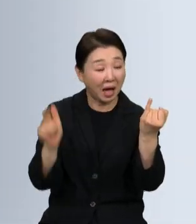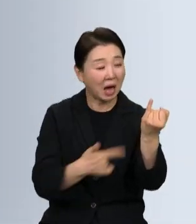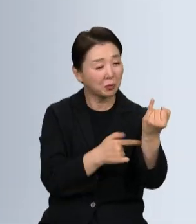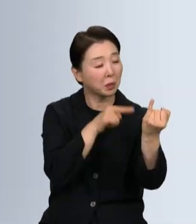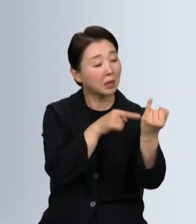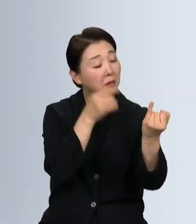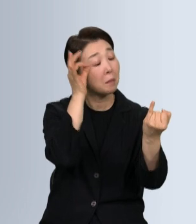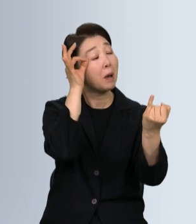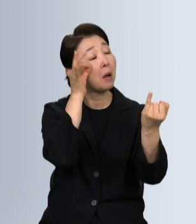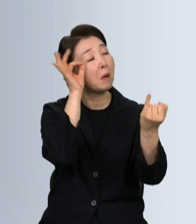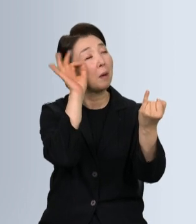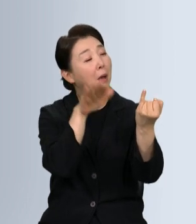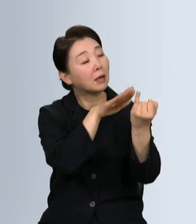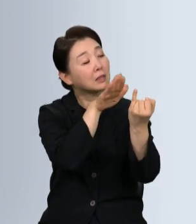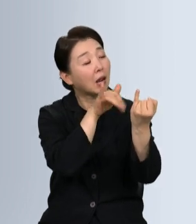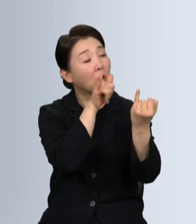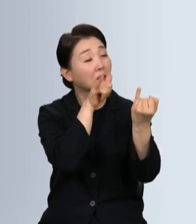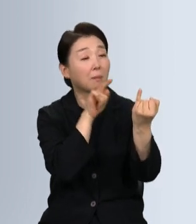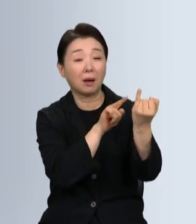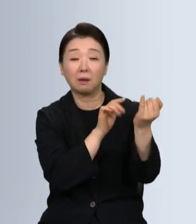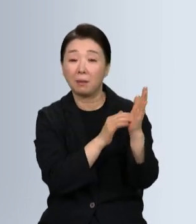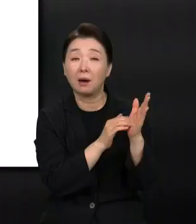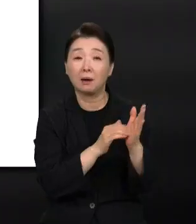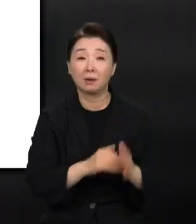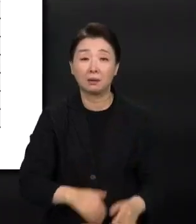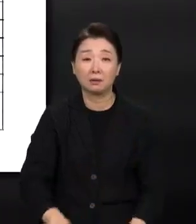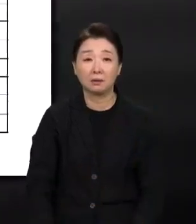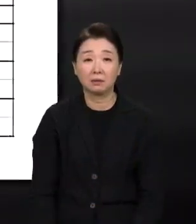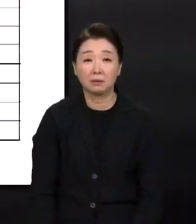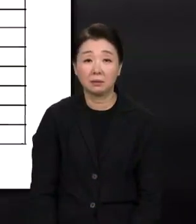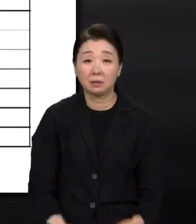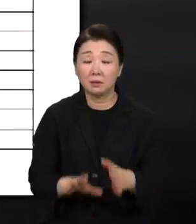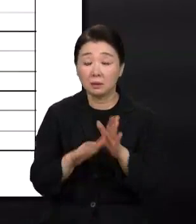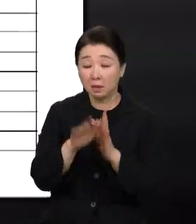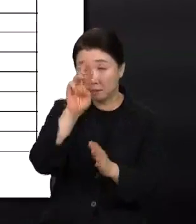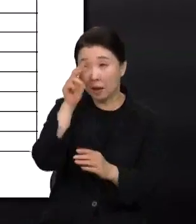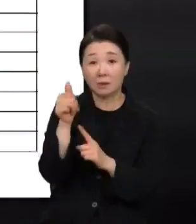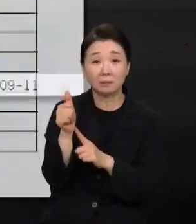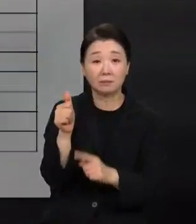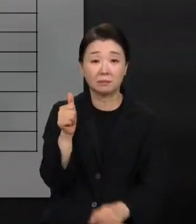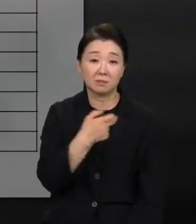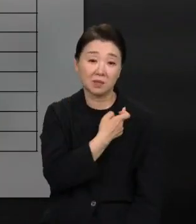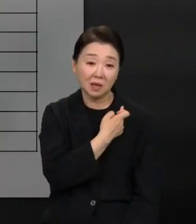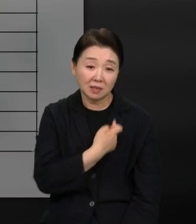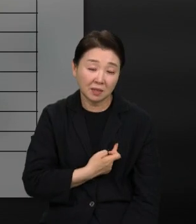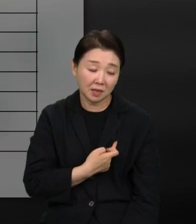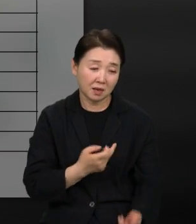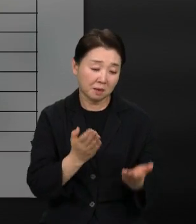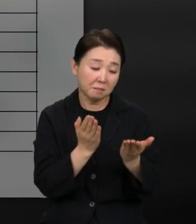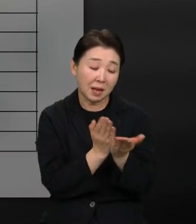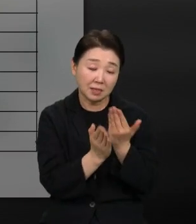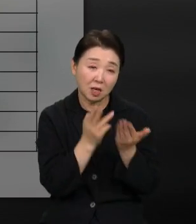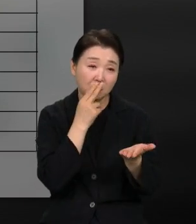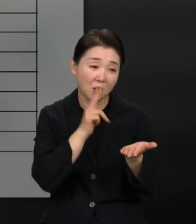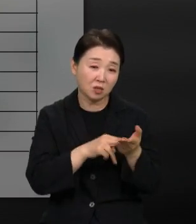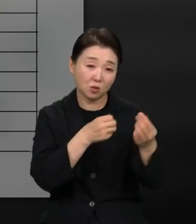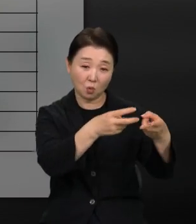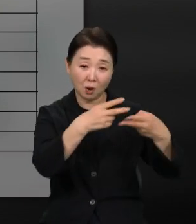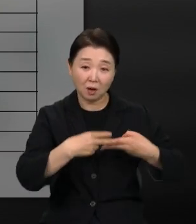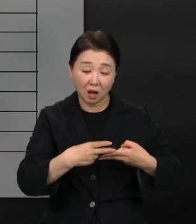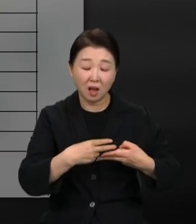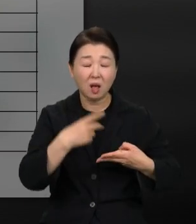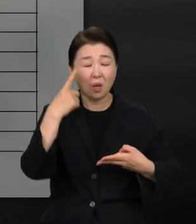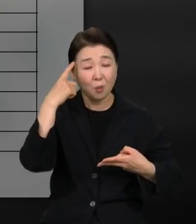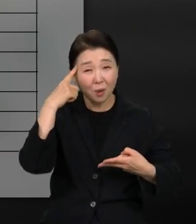당신을 떠올리고 사랑하고 있다는 표현도 썼습니다 당시 박회장은 제자와의 부적절한 편지 교환이란 사유로 견책